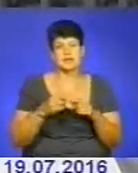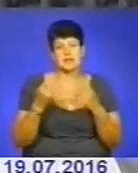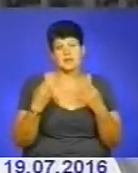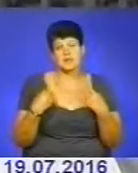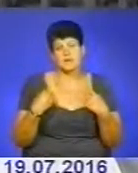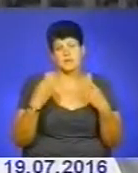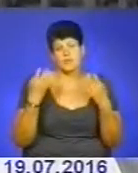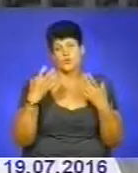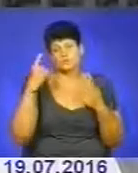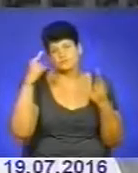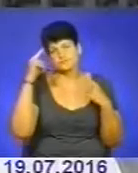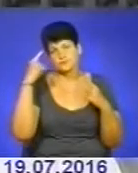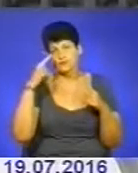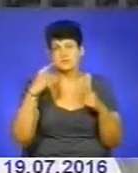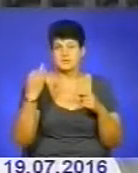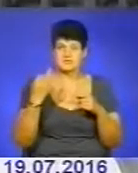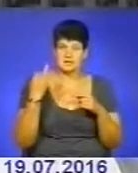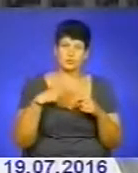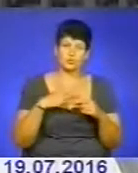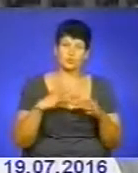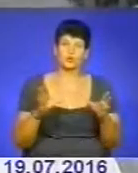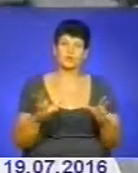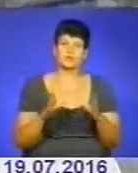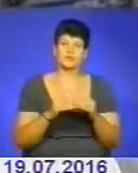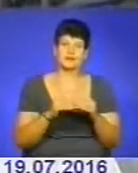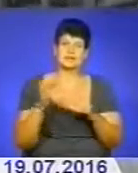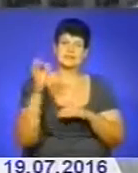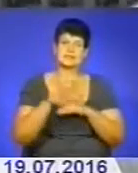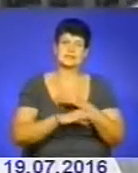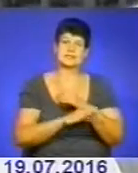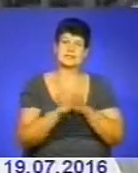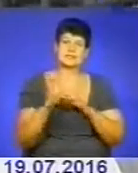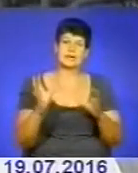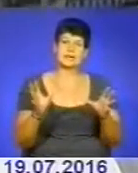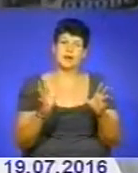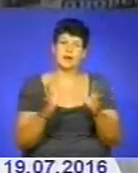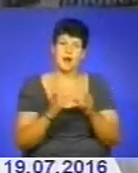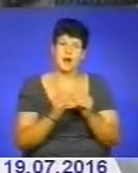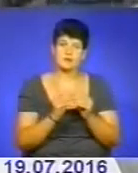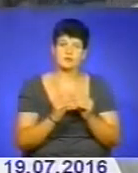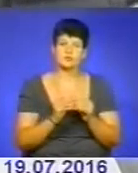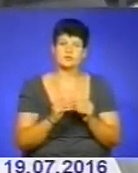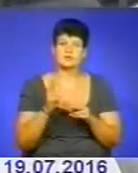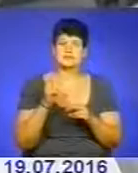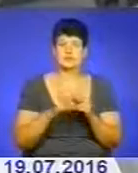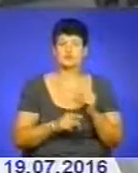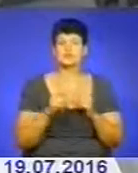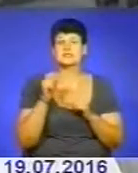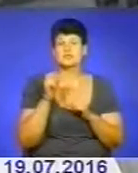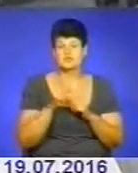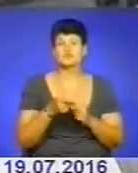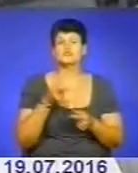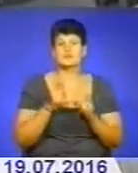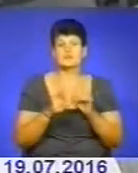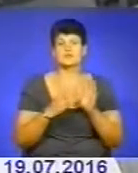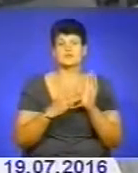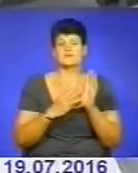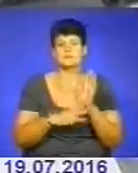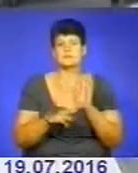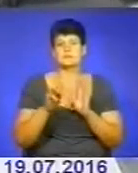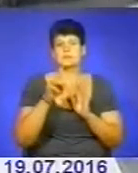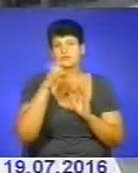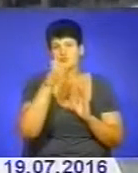їде у фільмі «Червона рута», їде поїзд, трафарет на ньому написано «Донецька Верховина». А в Донецькій Верховині ніколи поїздів